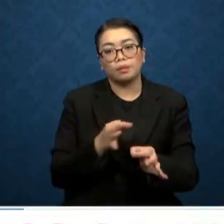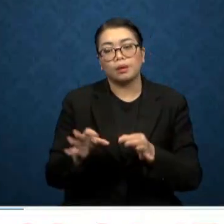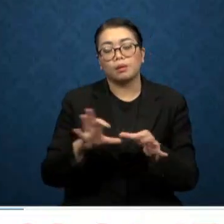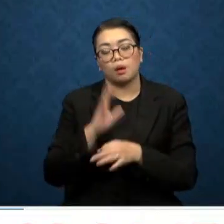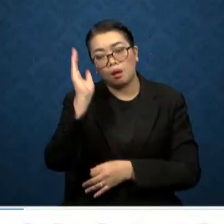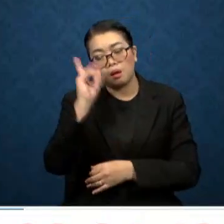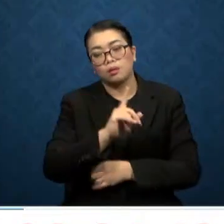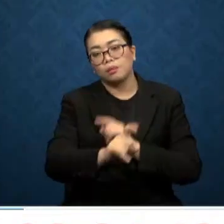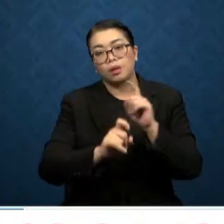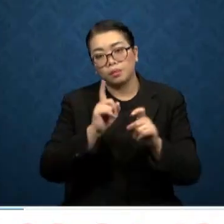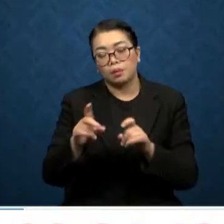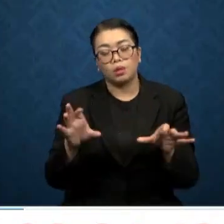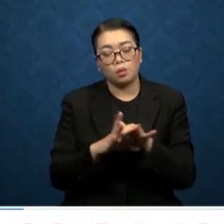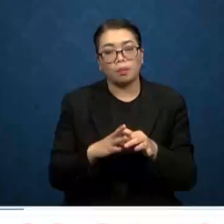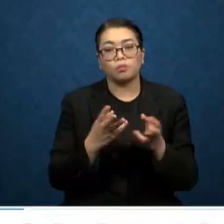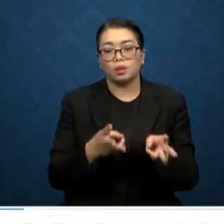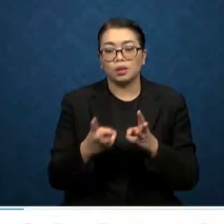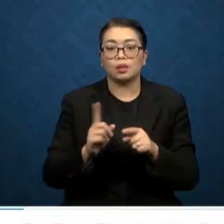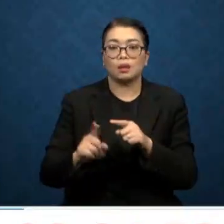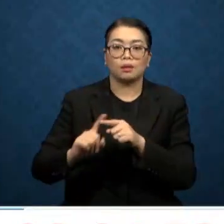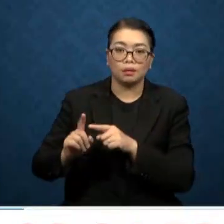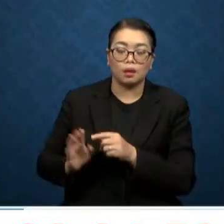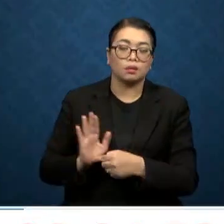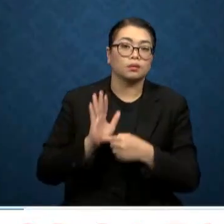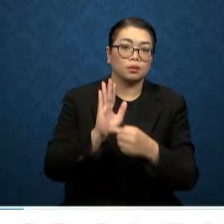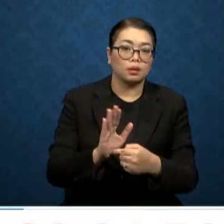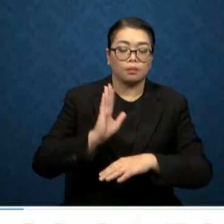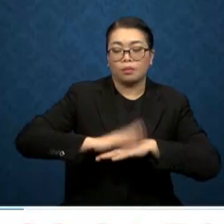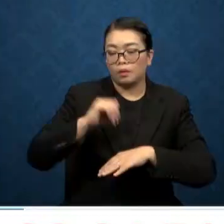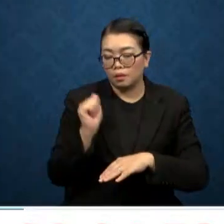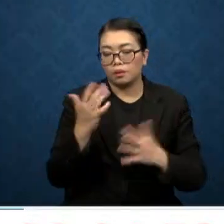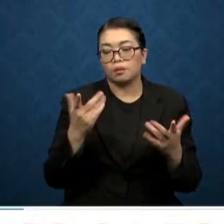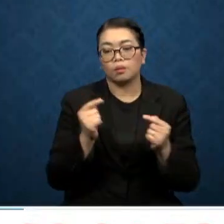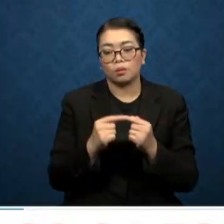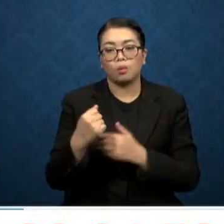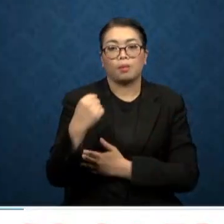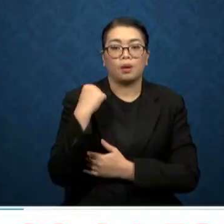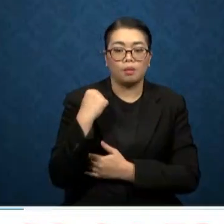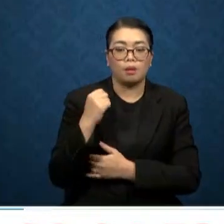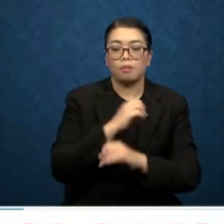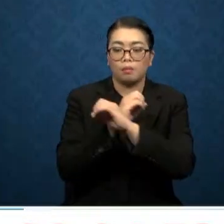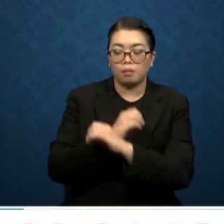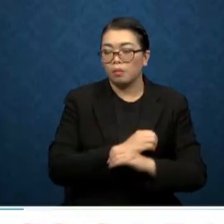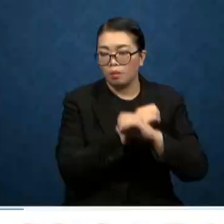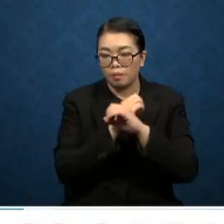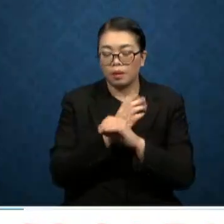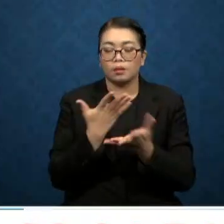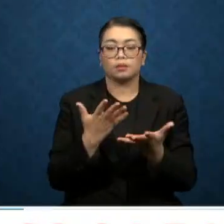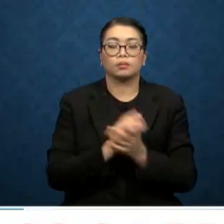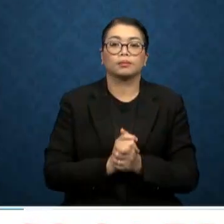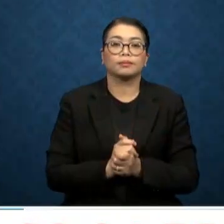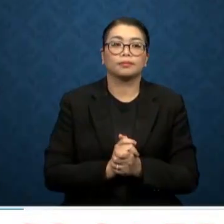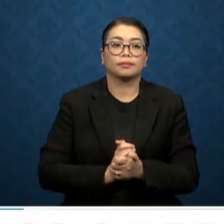และซักถามเกี่ยวกับประเด็นต่างๆเช่นผู้เชี่ยวชาญด้านความมั่นคงความปลอดภัยทาง